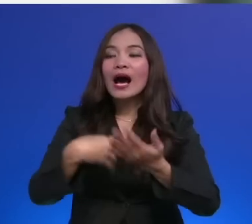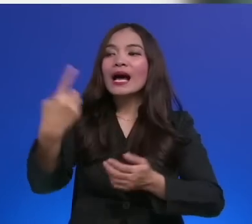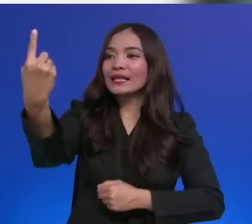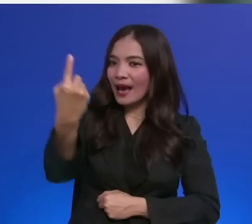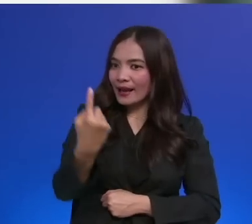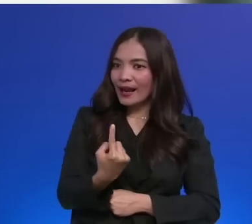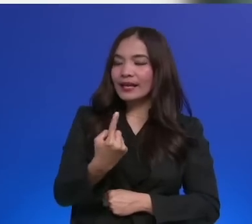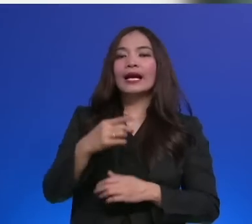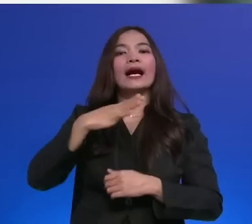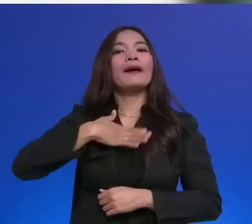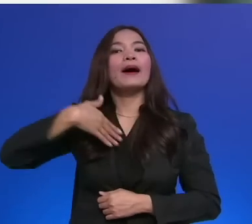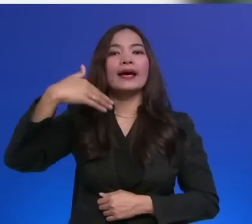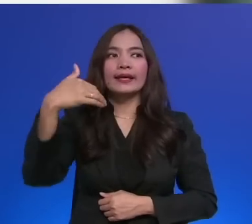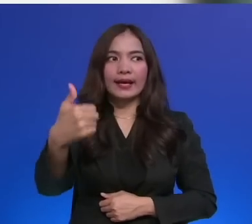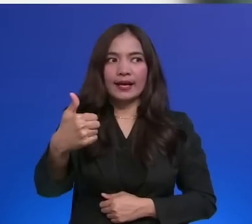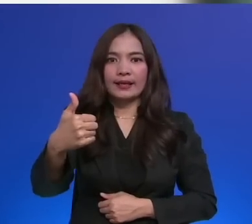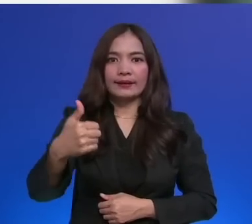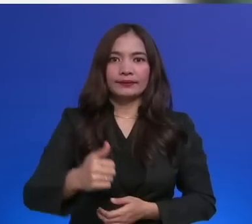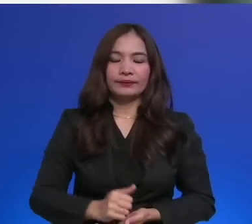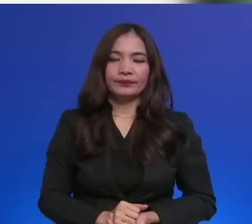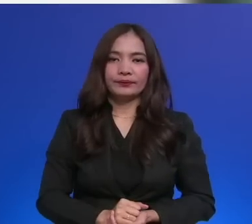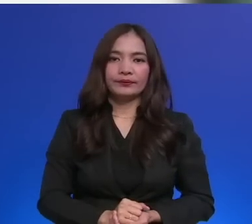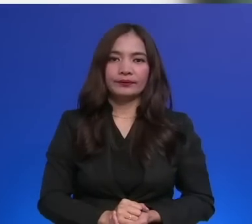mendatangkan kebaikan, saudaraku.